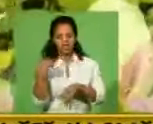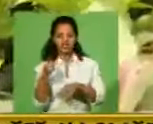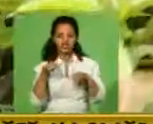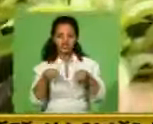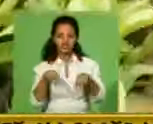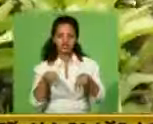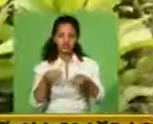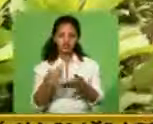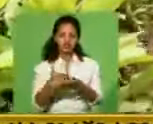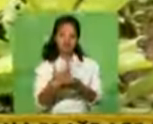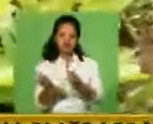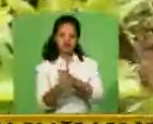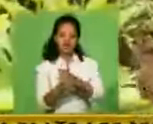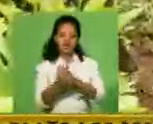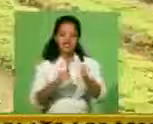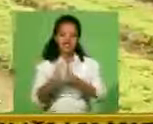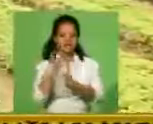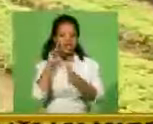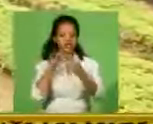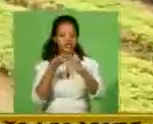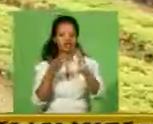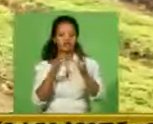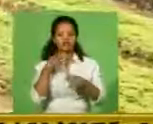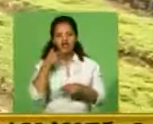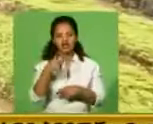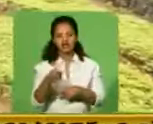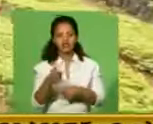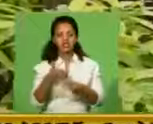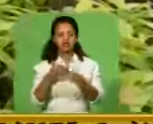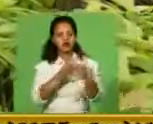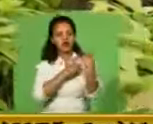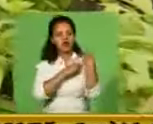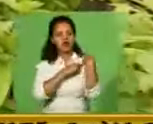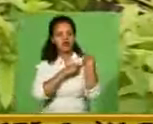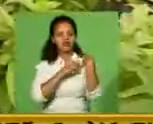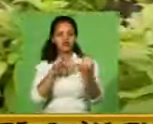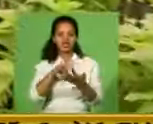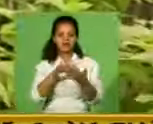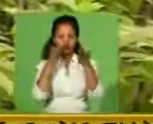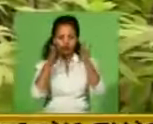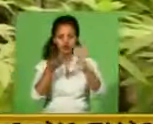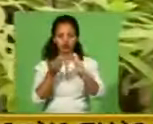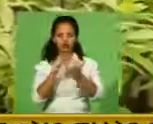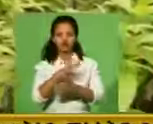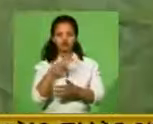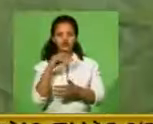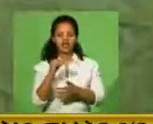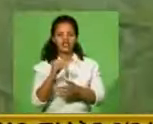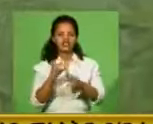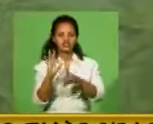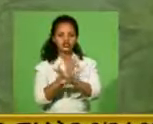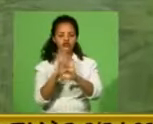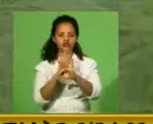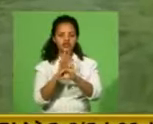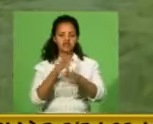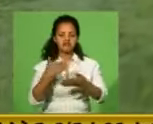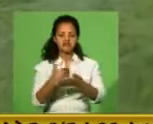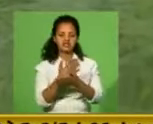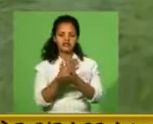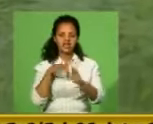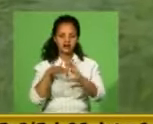የዘንድሮ የመኸር አዝመራ ቀዳሚ አጀንዳ መሆኑን የተናገሩት የመምሪያው ኃላፊ ገበያ ተኮር የሆኑና ለኢንዱስትሪ ምርት